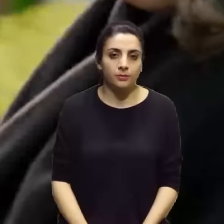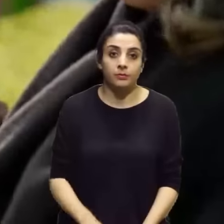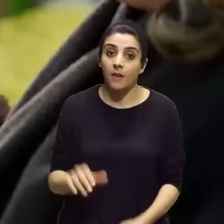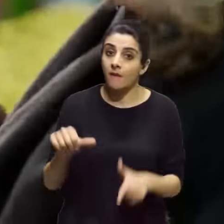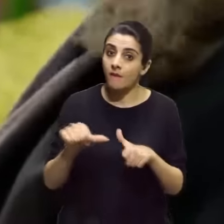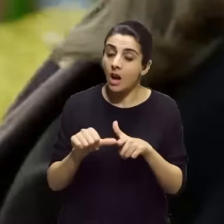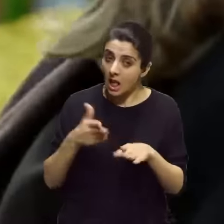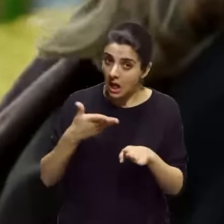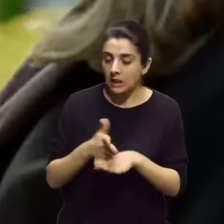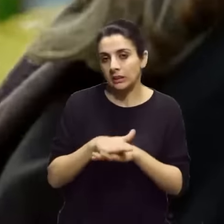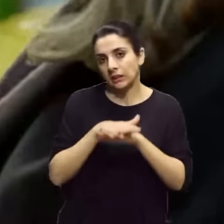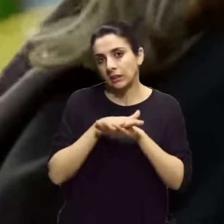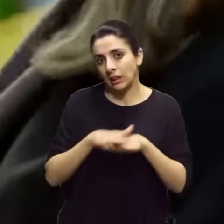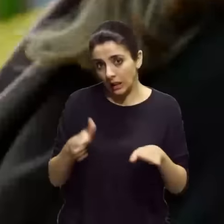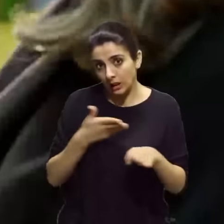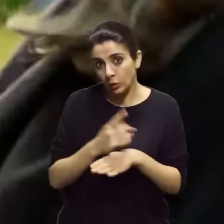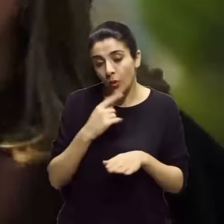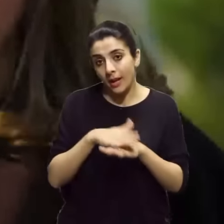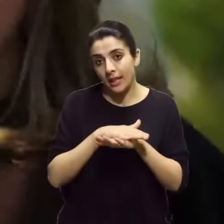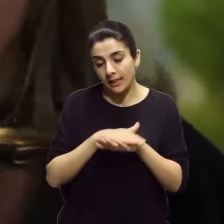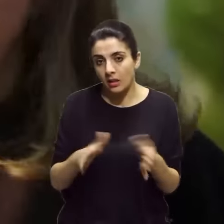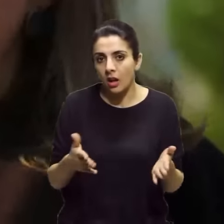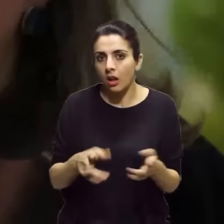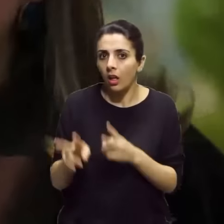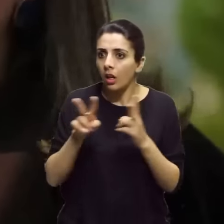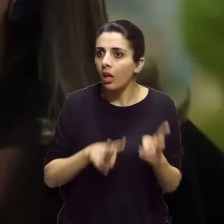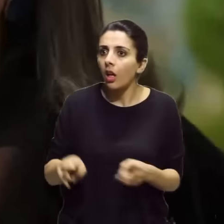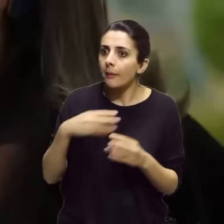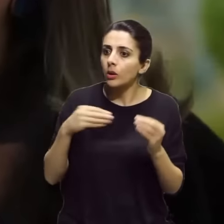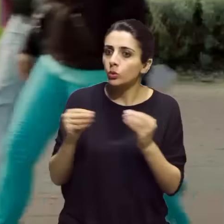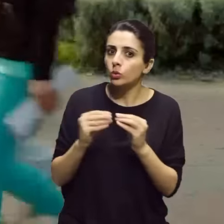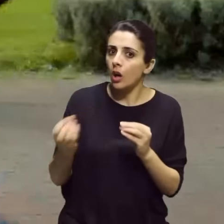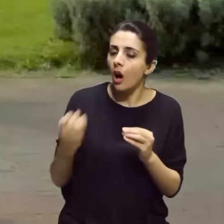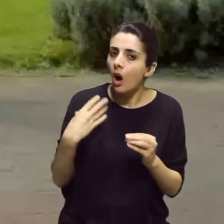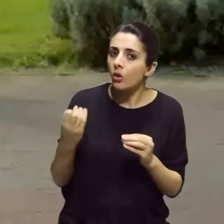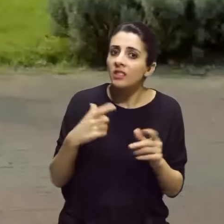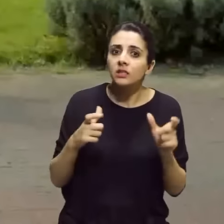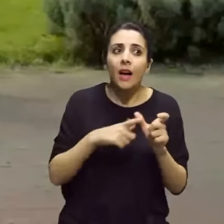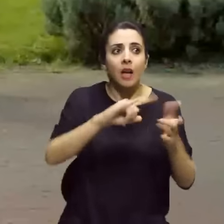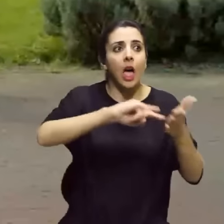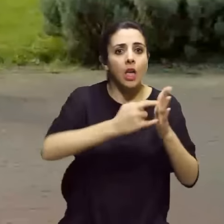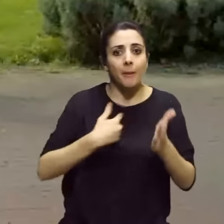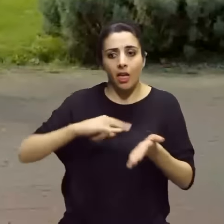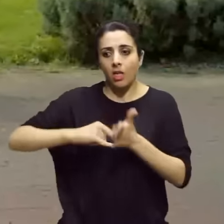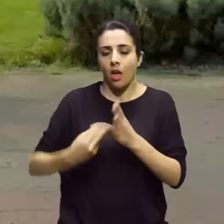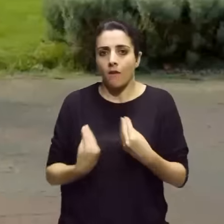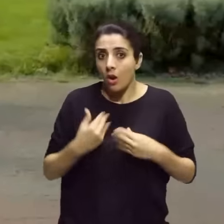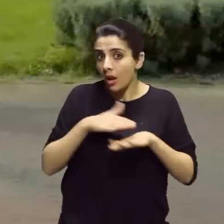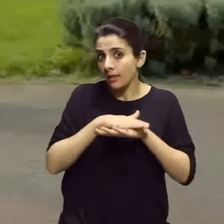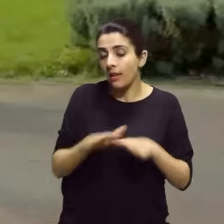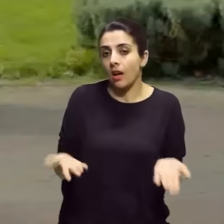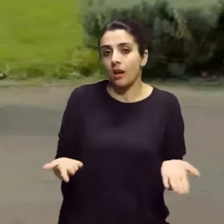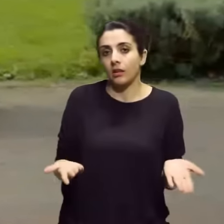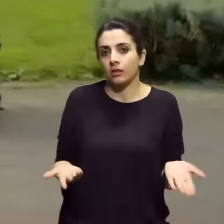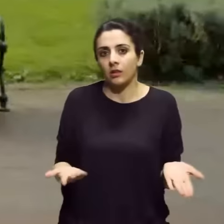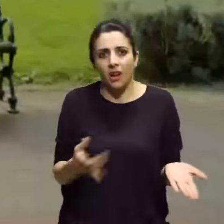Ama Fahriye gerçekten yeter. Gerçekten yeter ya. Sürekli beni suçlayıp duruyorsun ya. Bir Sevinci idare ediyorsun, bir beni idare ediyorsun. Yeter ya.